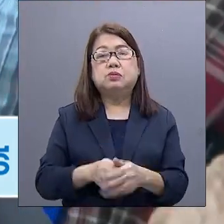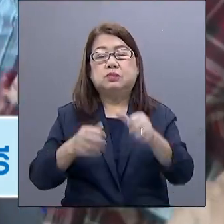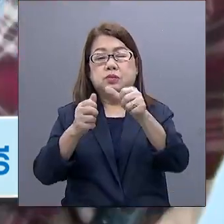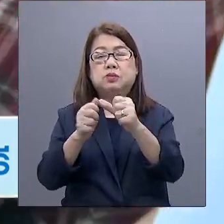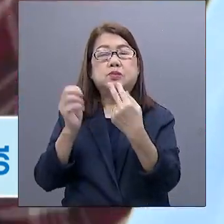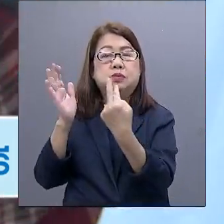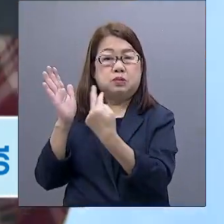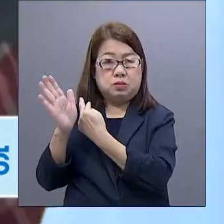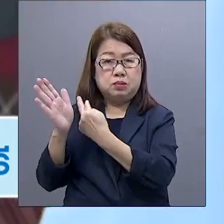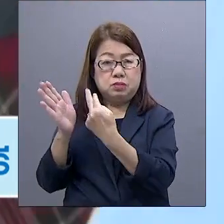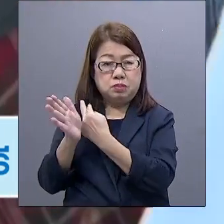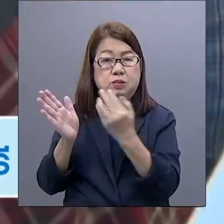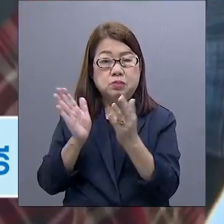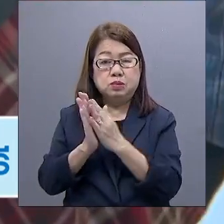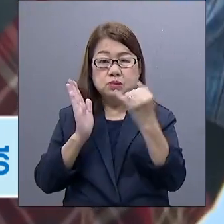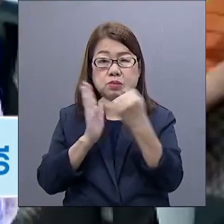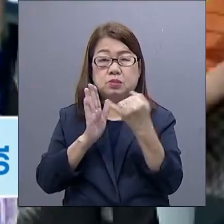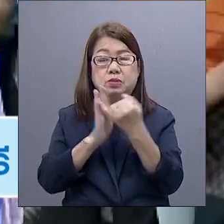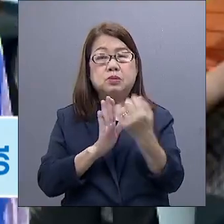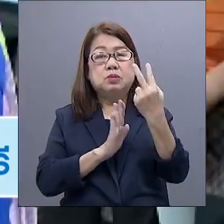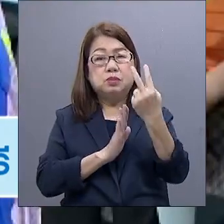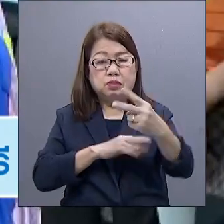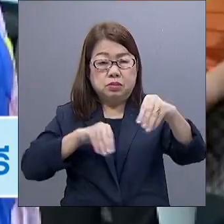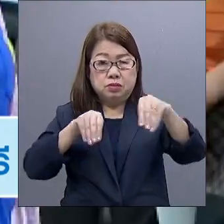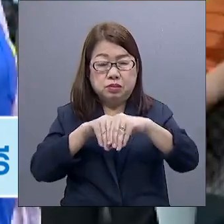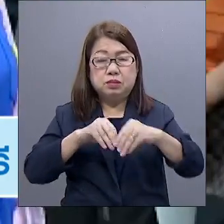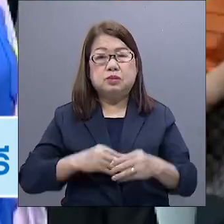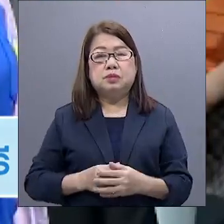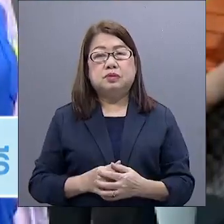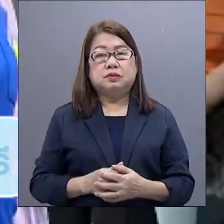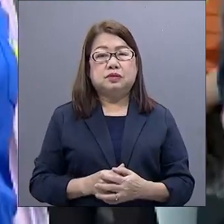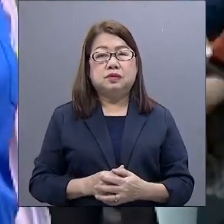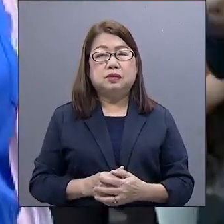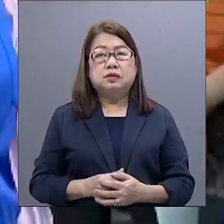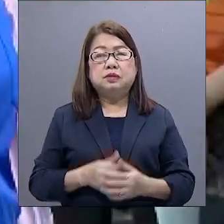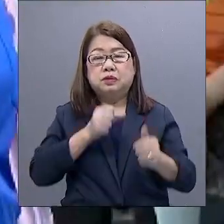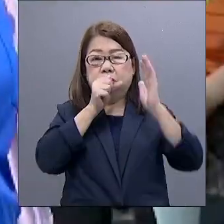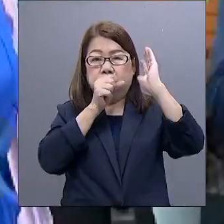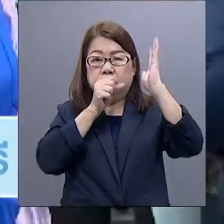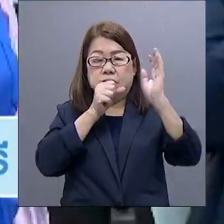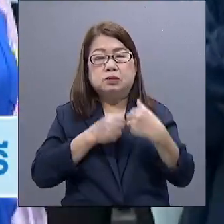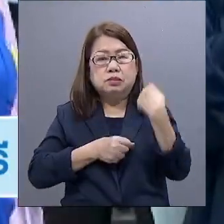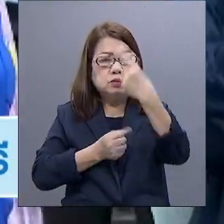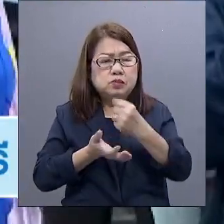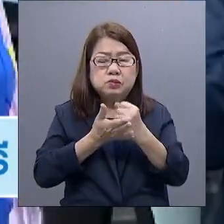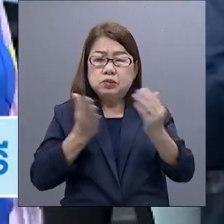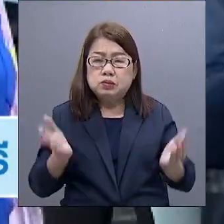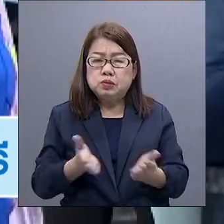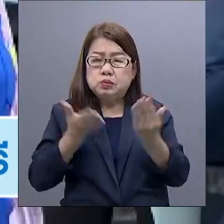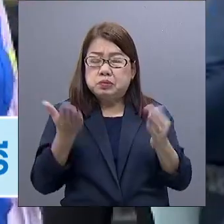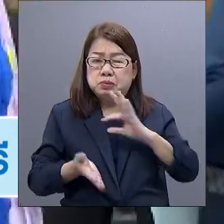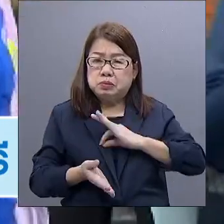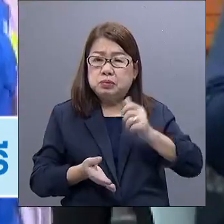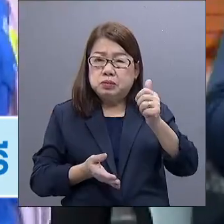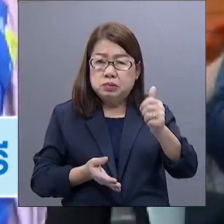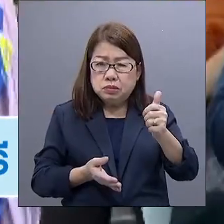ผมก็อยากชู้คนที่สดัผลุมะมับีตรงไหนผมช delighted lessnessม